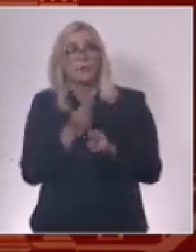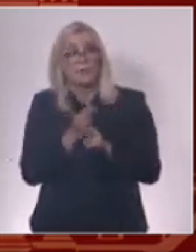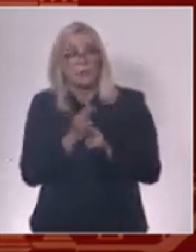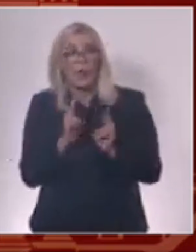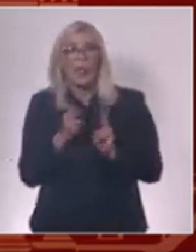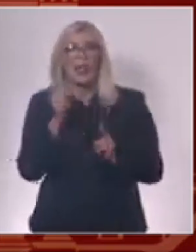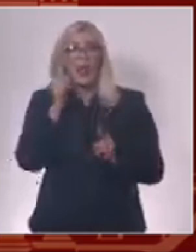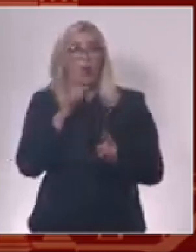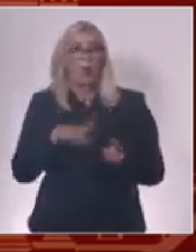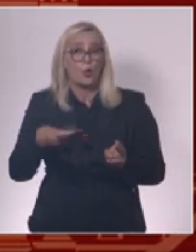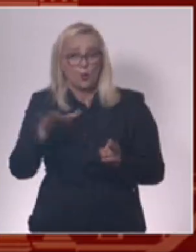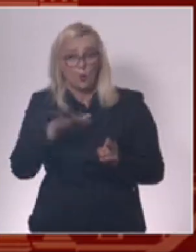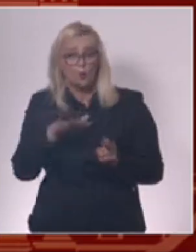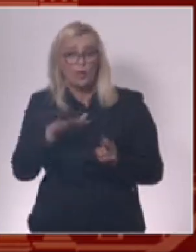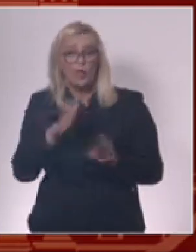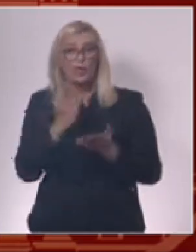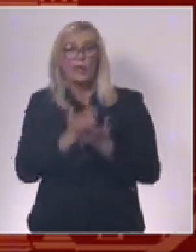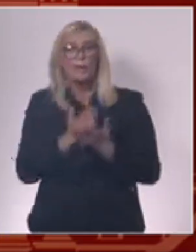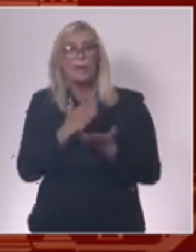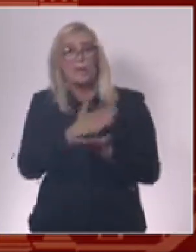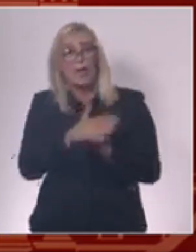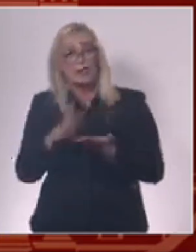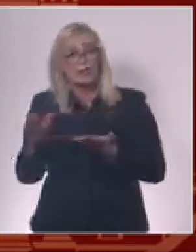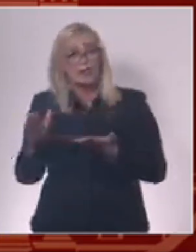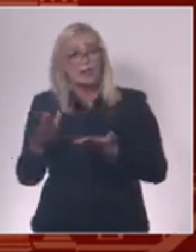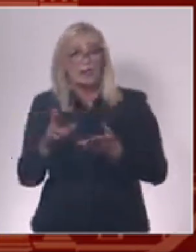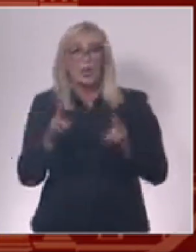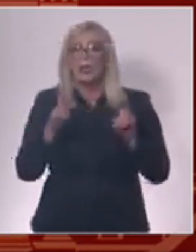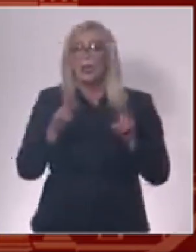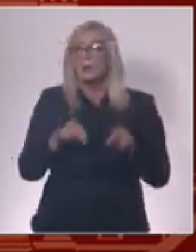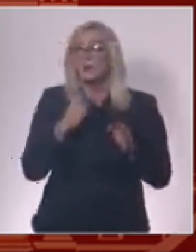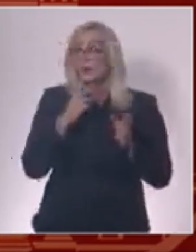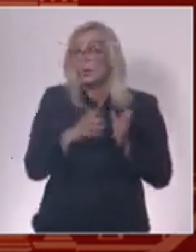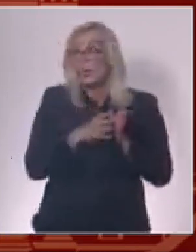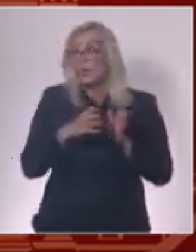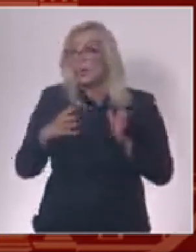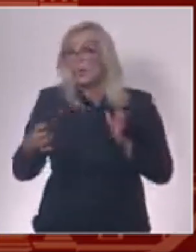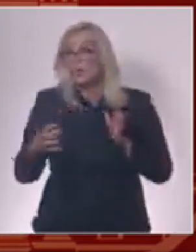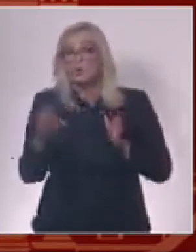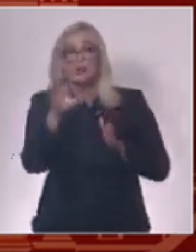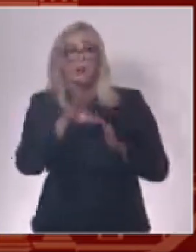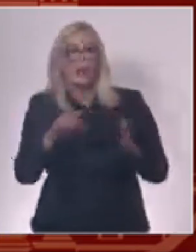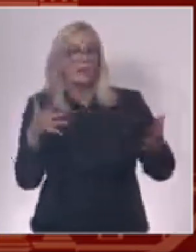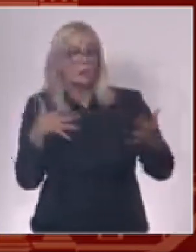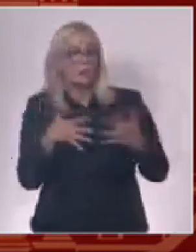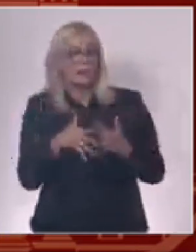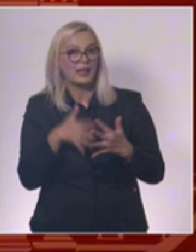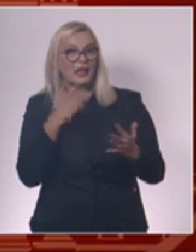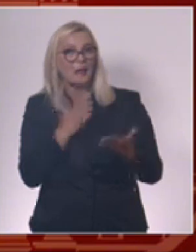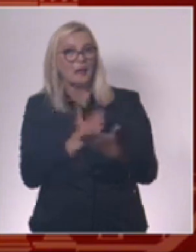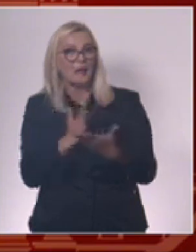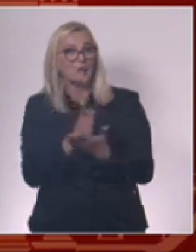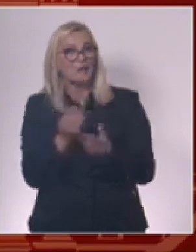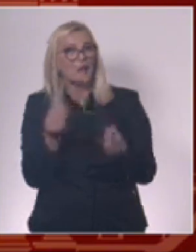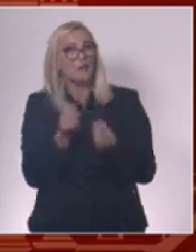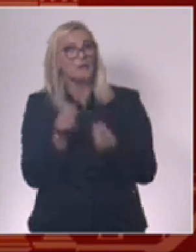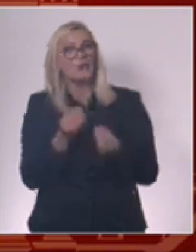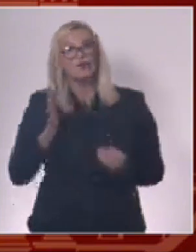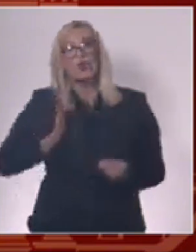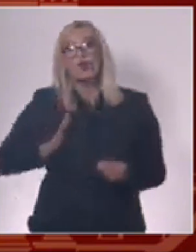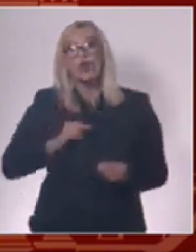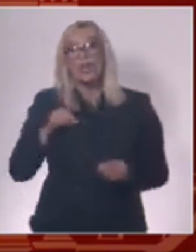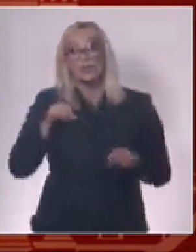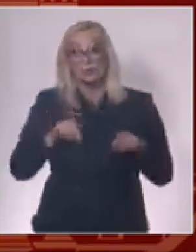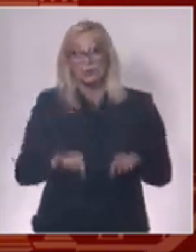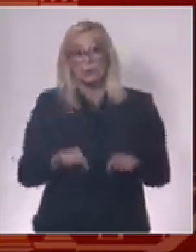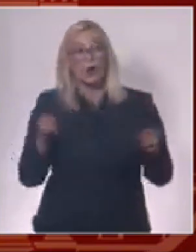како граѓани ќе биде тргната и ќе можеме да продолжиме кон евроинтегративниот процес, бидејќи граѓаните кај